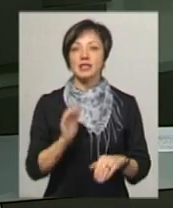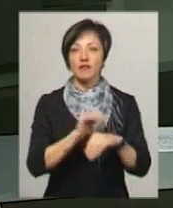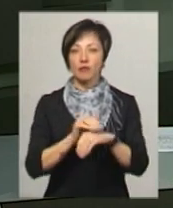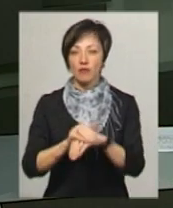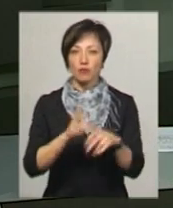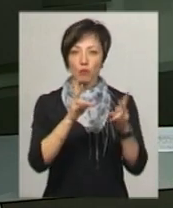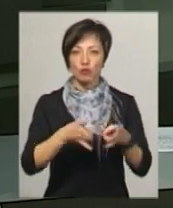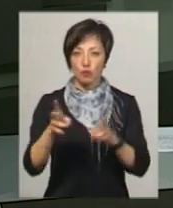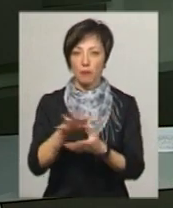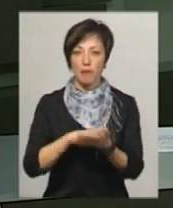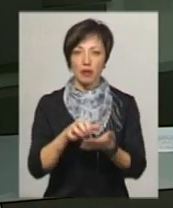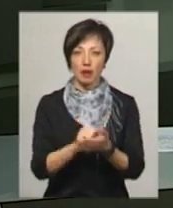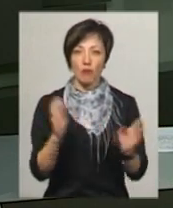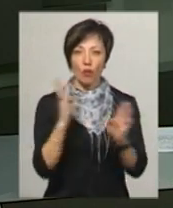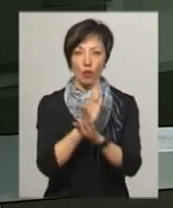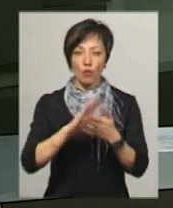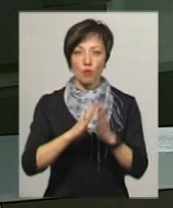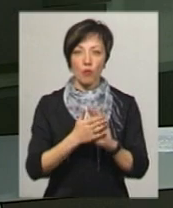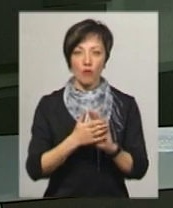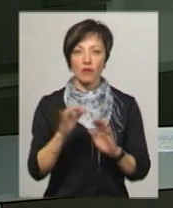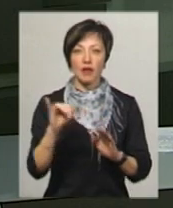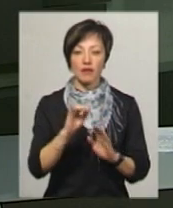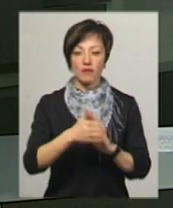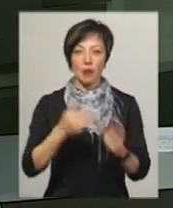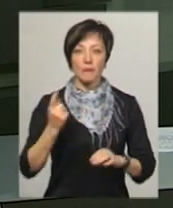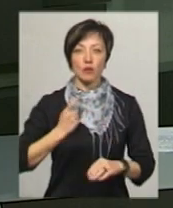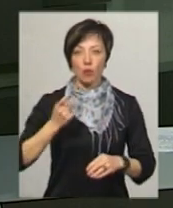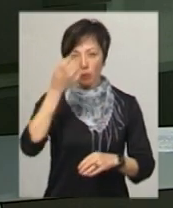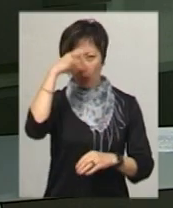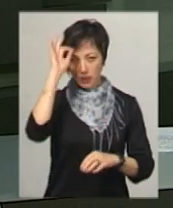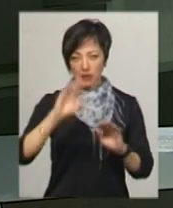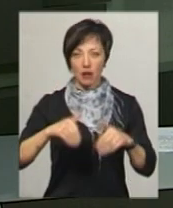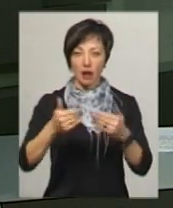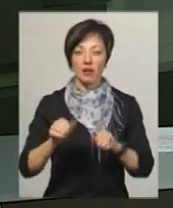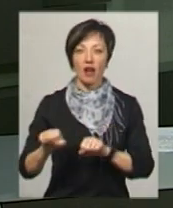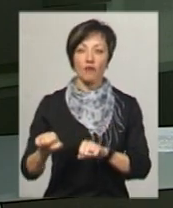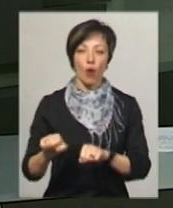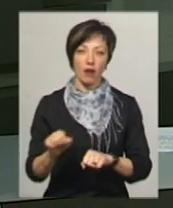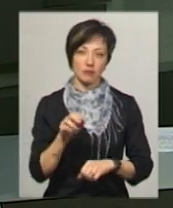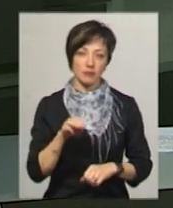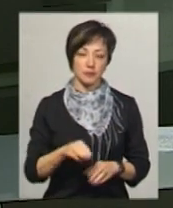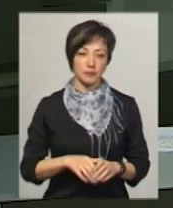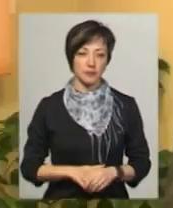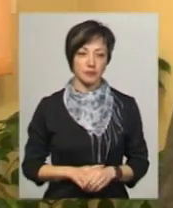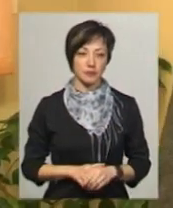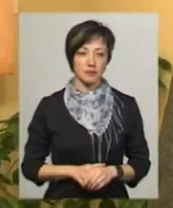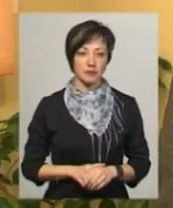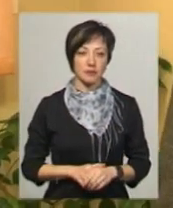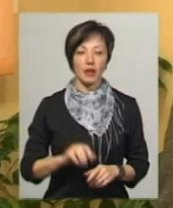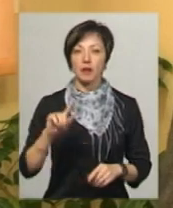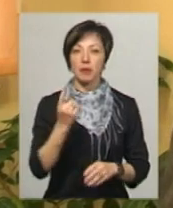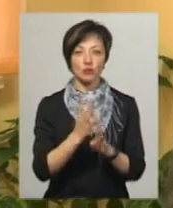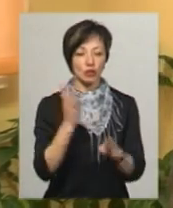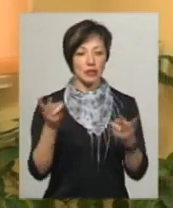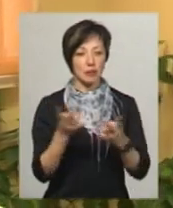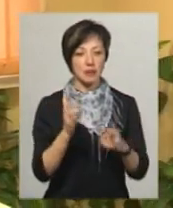Зафіксувати пошкодження майна від погодних умов та викликати патрульну поліцію радить адвокат Антон Заболотний. Найперше, це